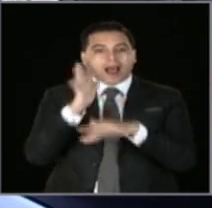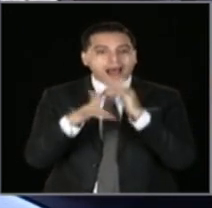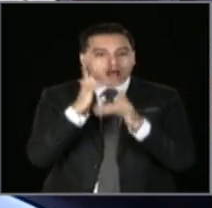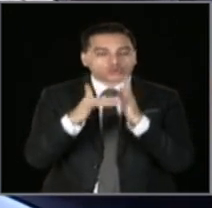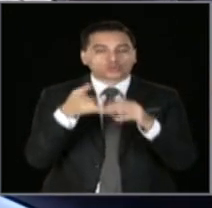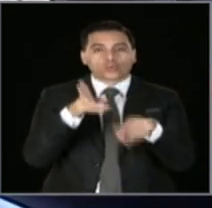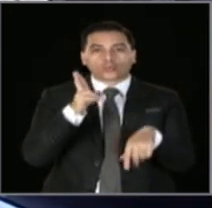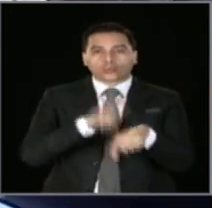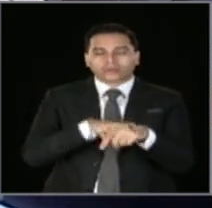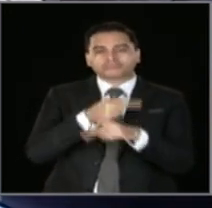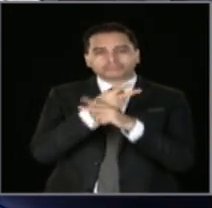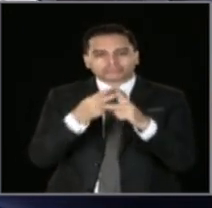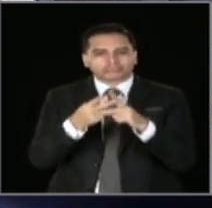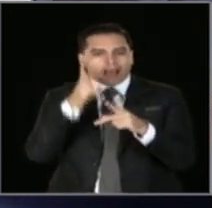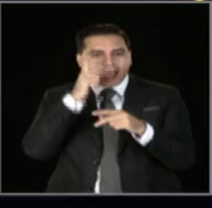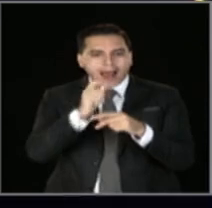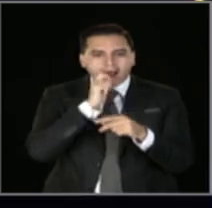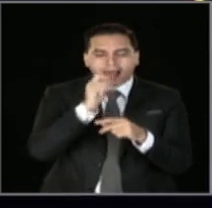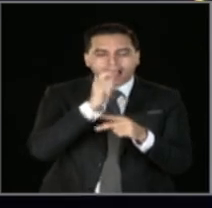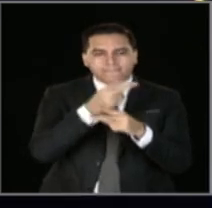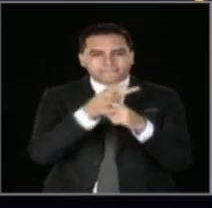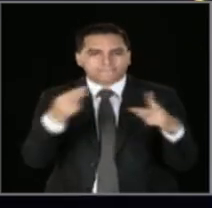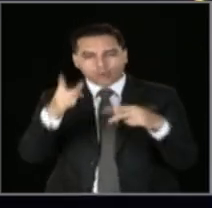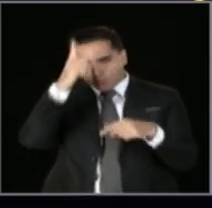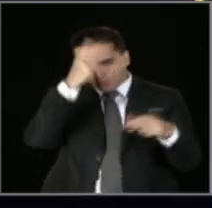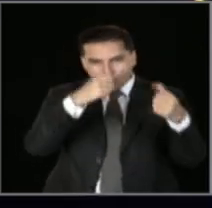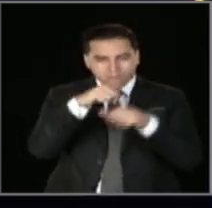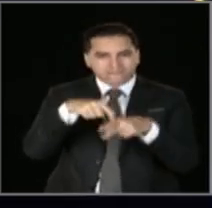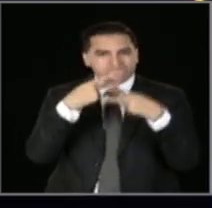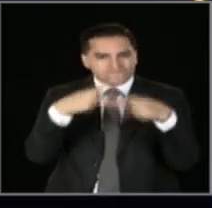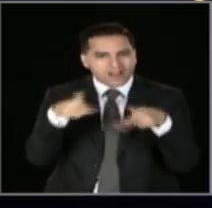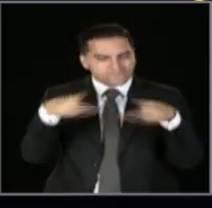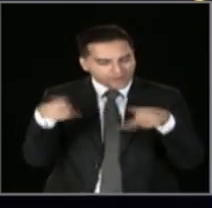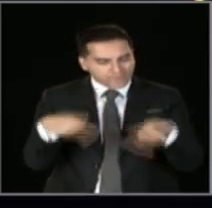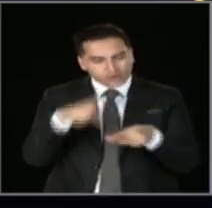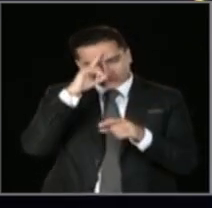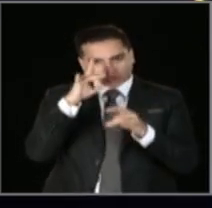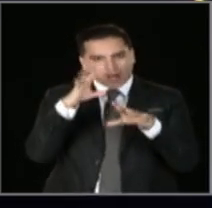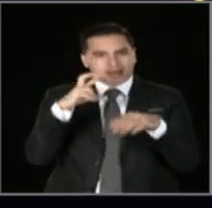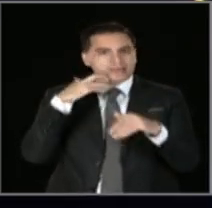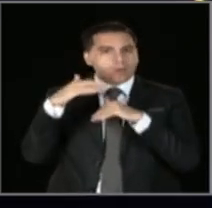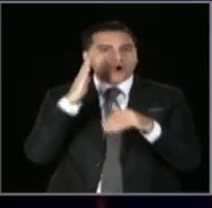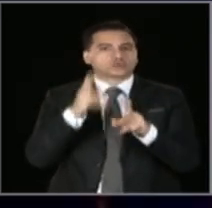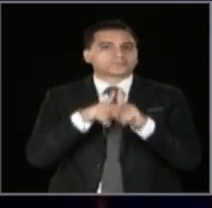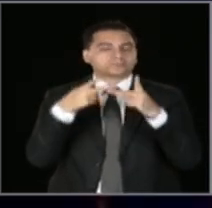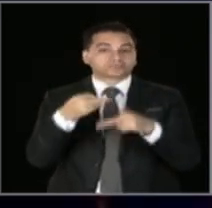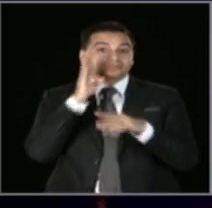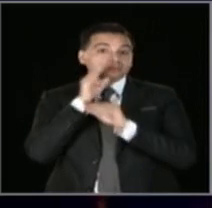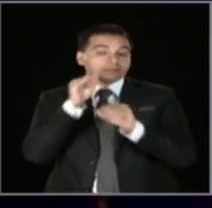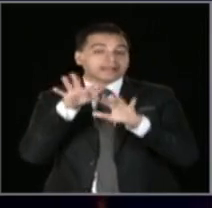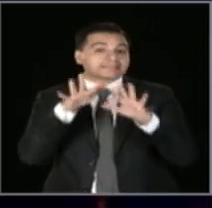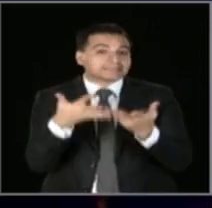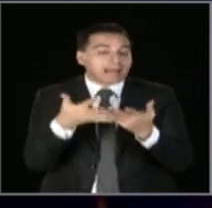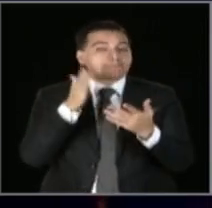علوم متاحة، إعلام متاحة لولادنا من القادرين باختلاف. الكليات العلمية ممكن